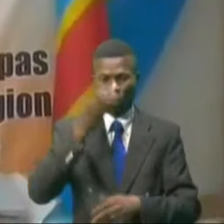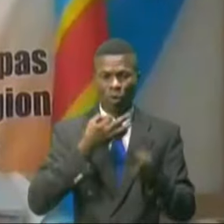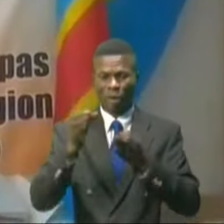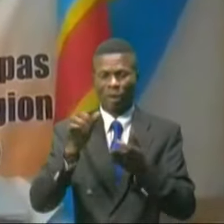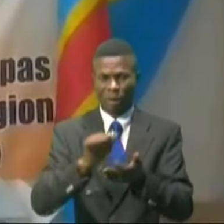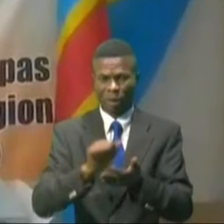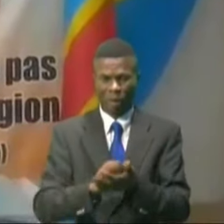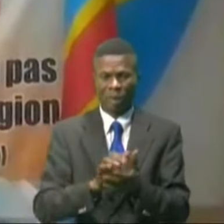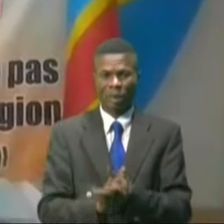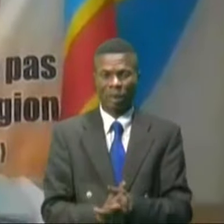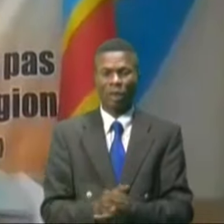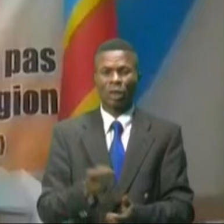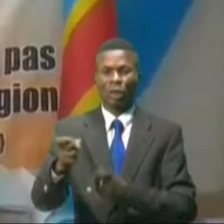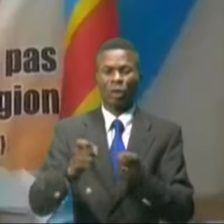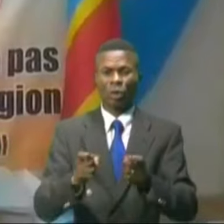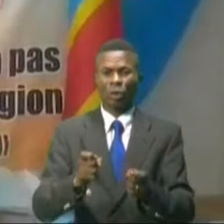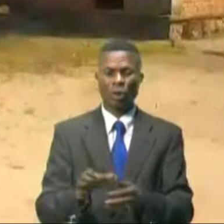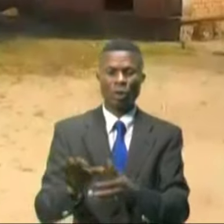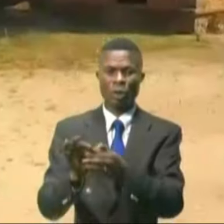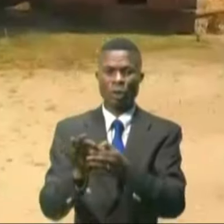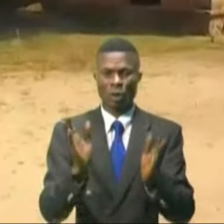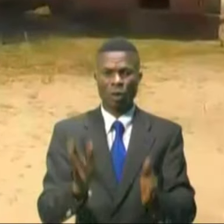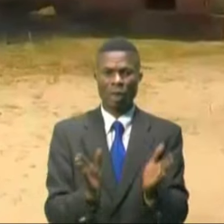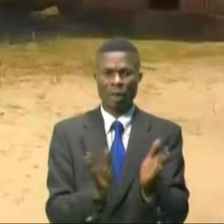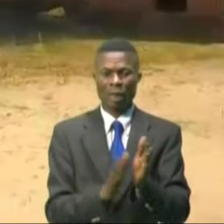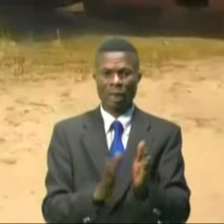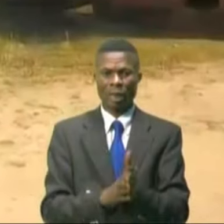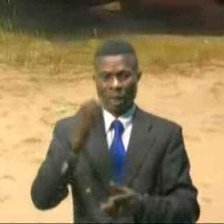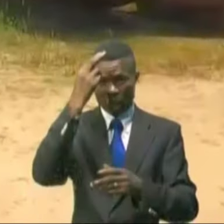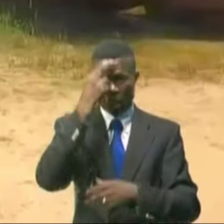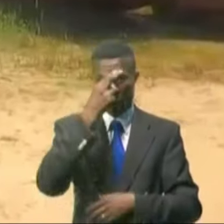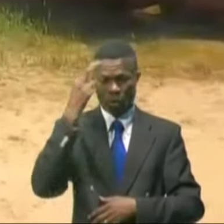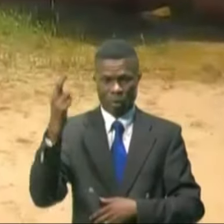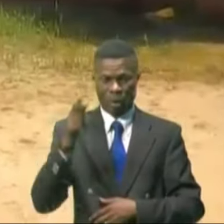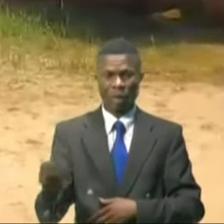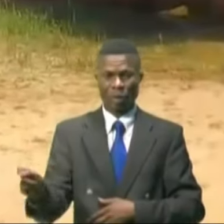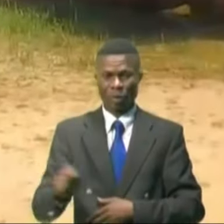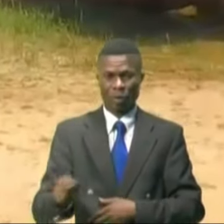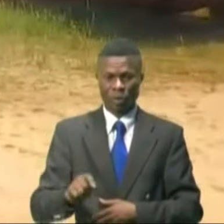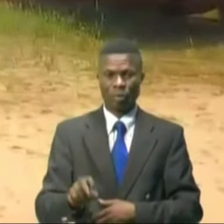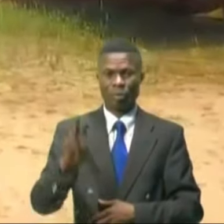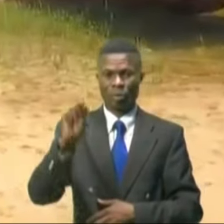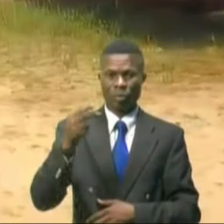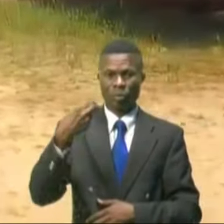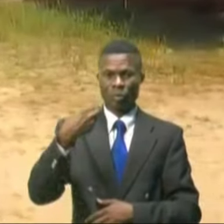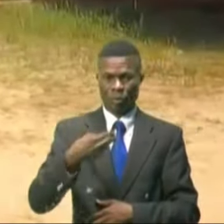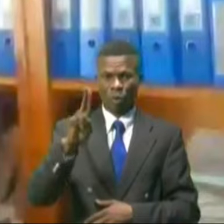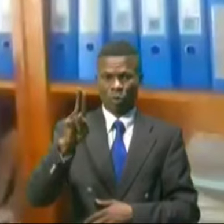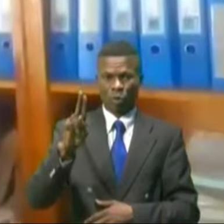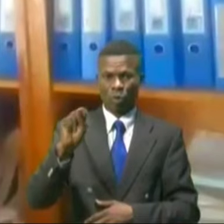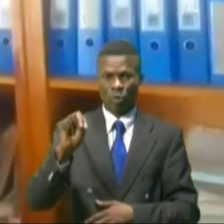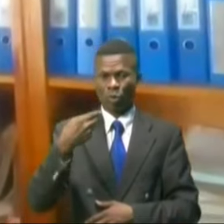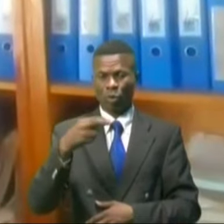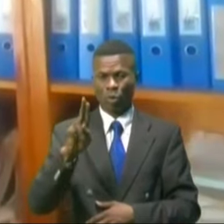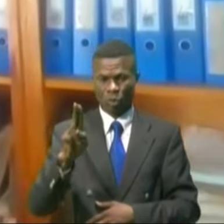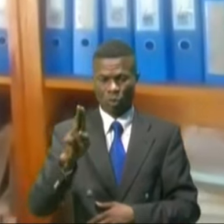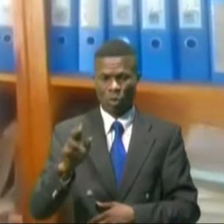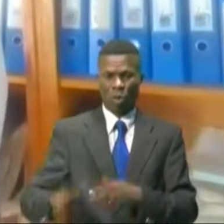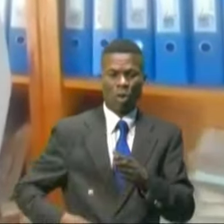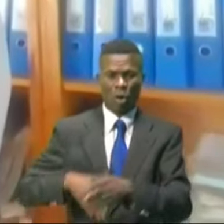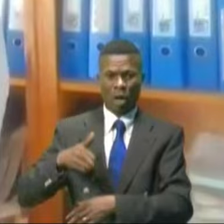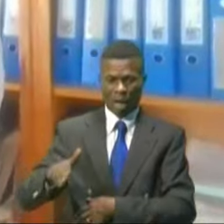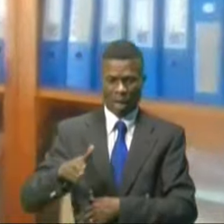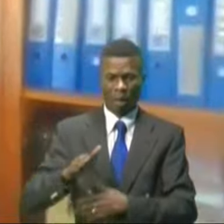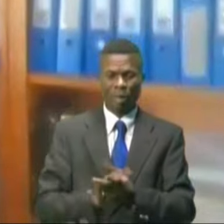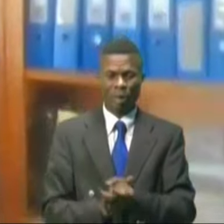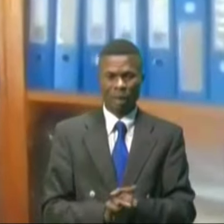échos sur la gestion orthodoxe de la coordination des écoles conventionnées catholiques dans les territoires des Gungu par M. l'abbé Daniel Monzozi ont traversé